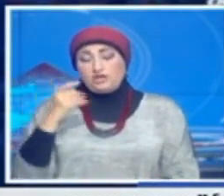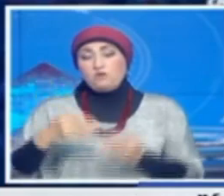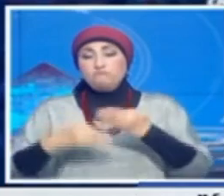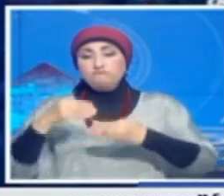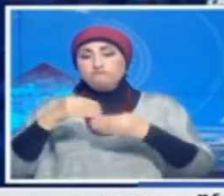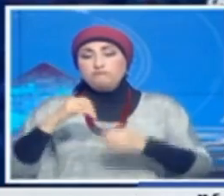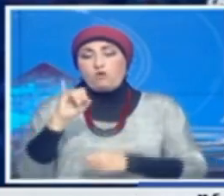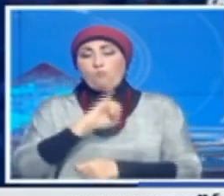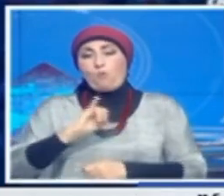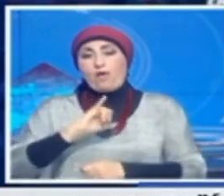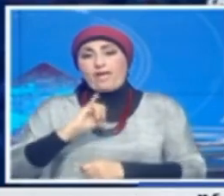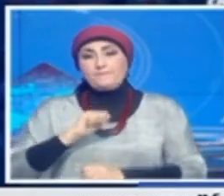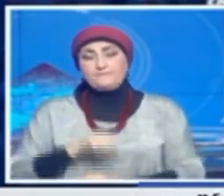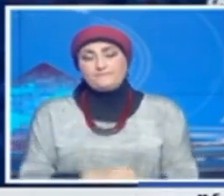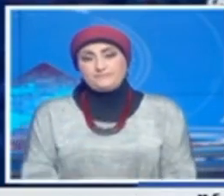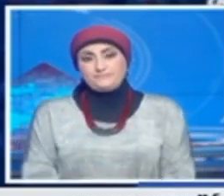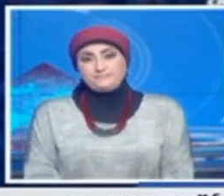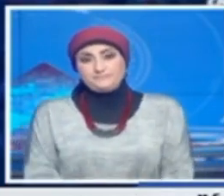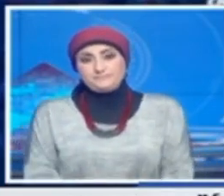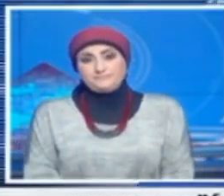التحتية.